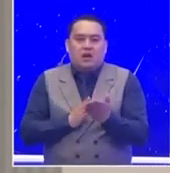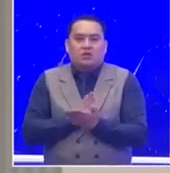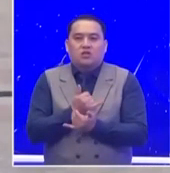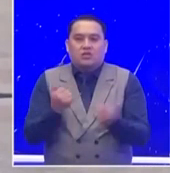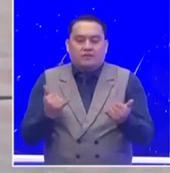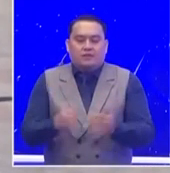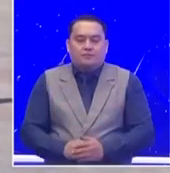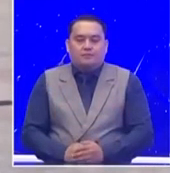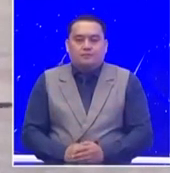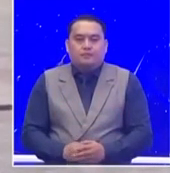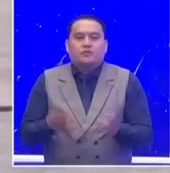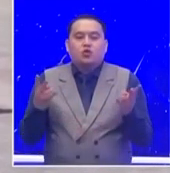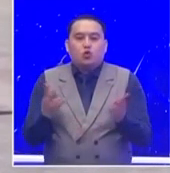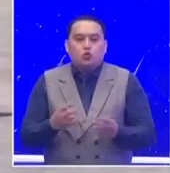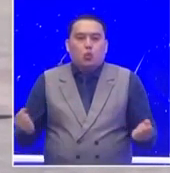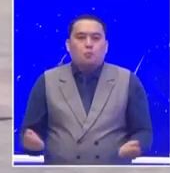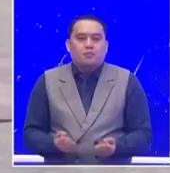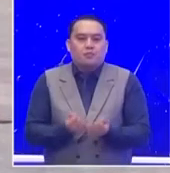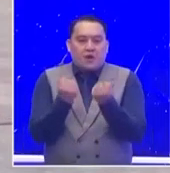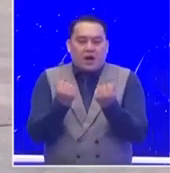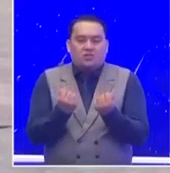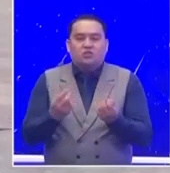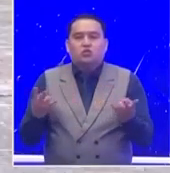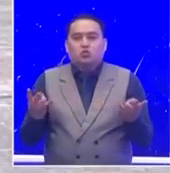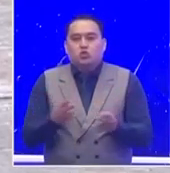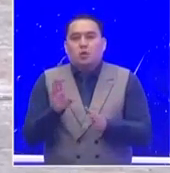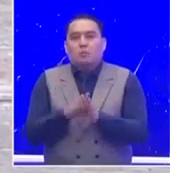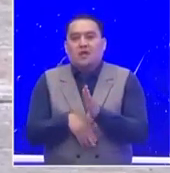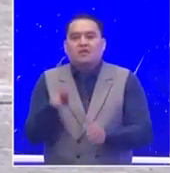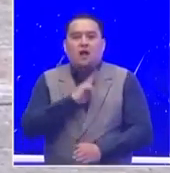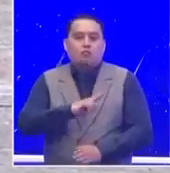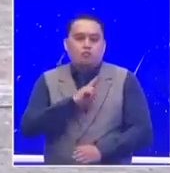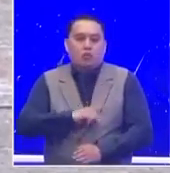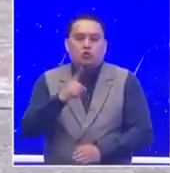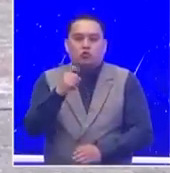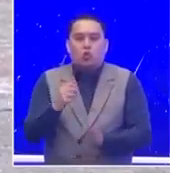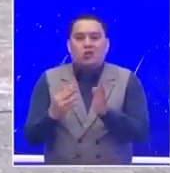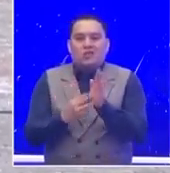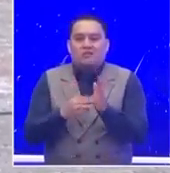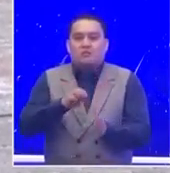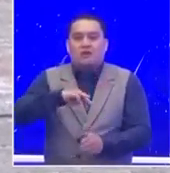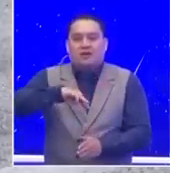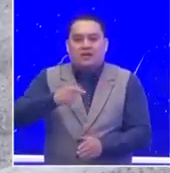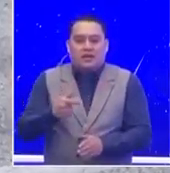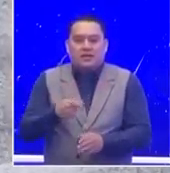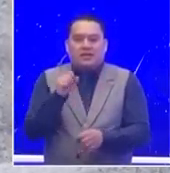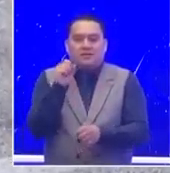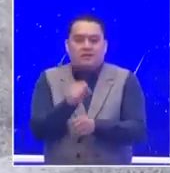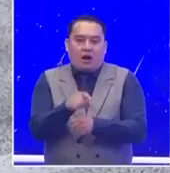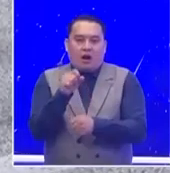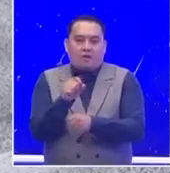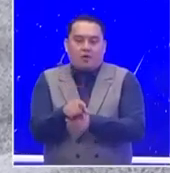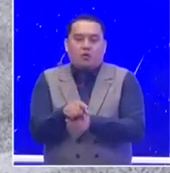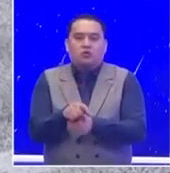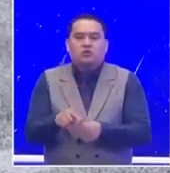ограничений. Необходимо особо поддержать тех, кто в этот момент остался без работы. 109 миллиардов 200 миллионов тенге в распоряжении региона в